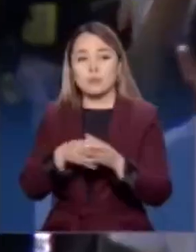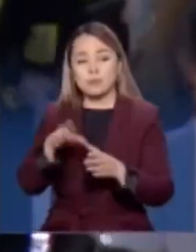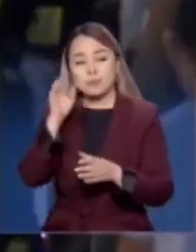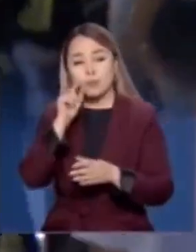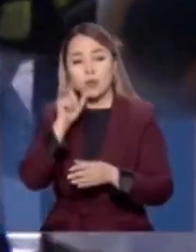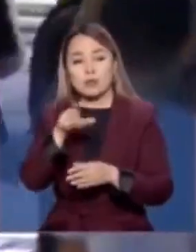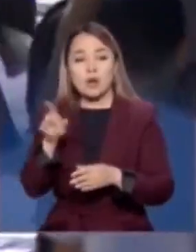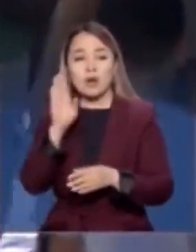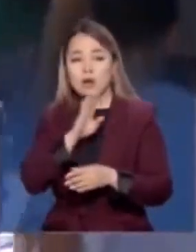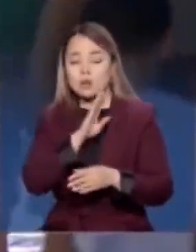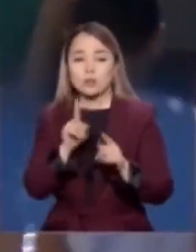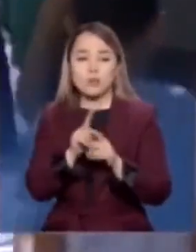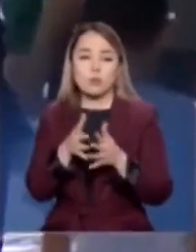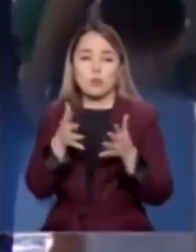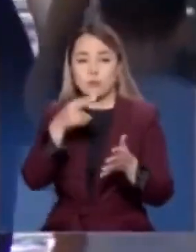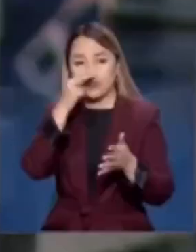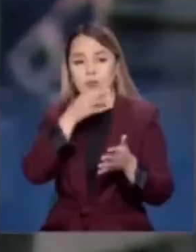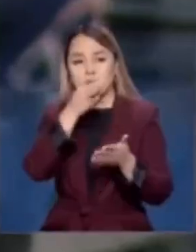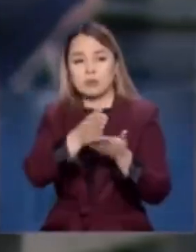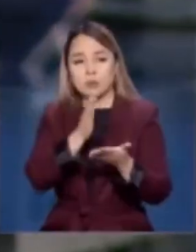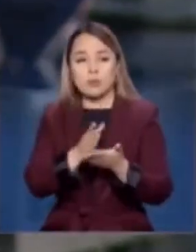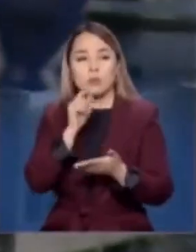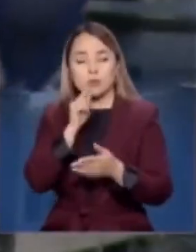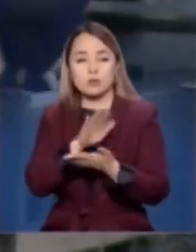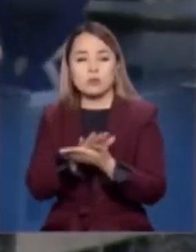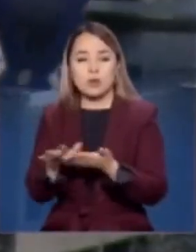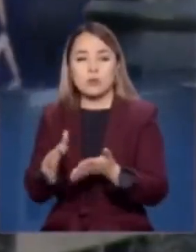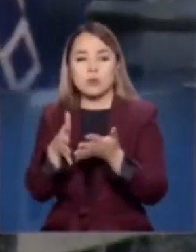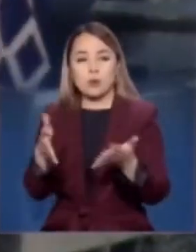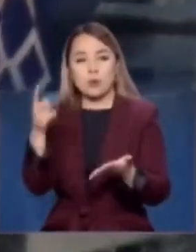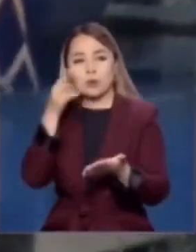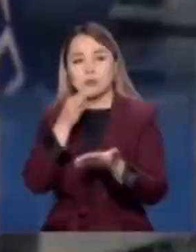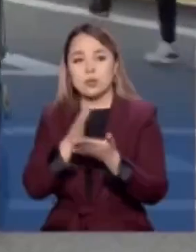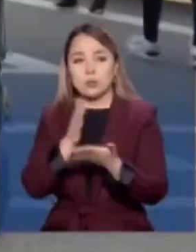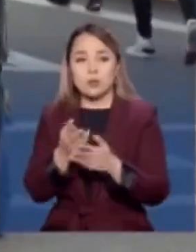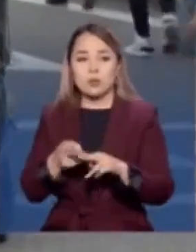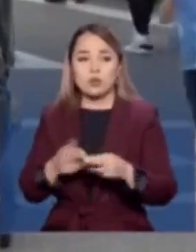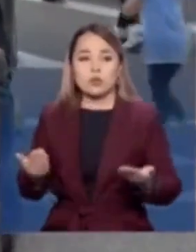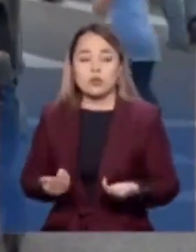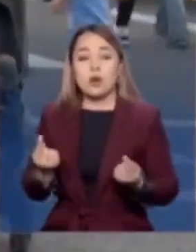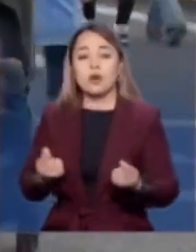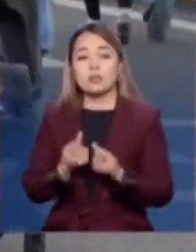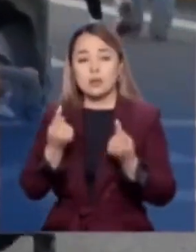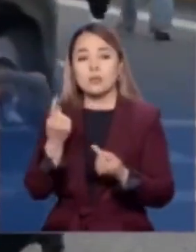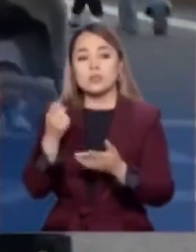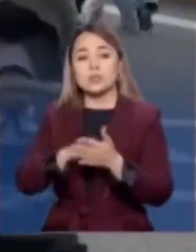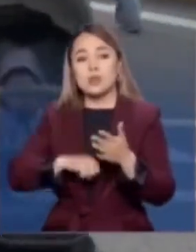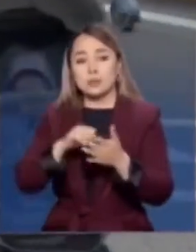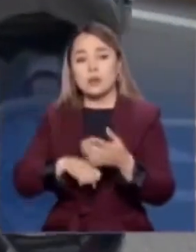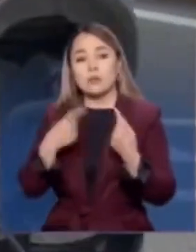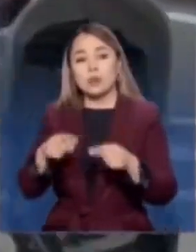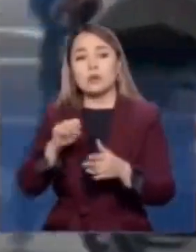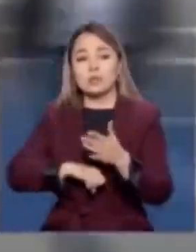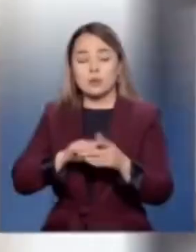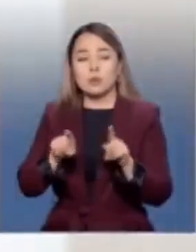барлығына әйелді кінәлауға бейім. Қазақстан қоғамында да ер адамды ақтап алу басым деген ойда. Бұл тұрмыстағы зорлық-зомбылықтың бір себебі, басқа себебі